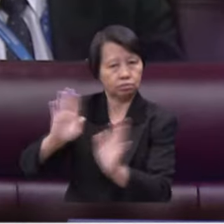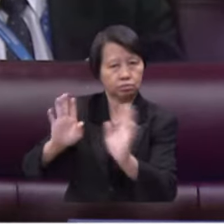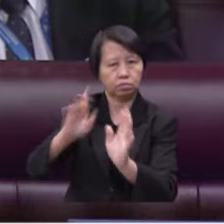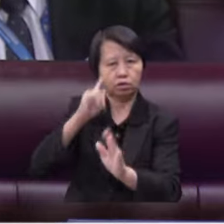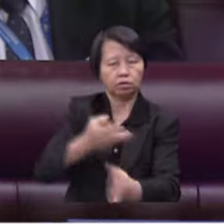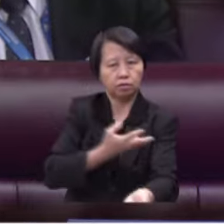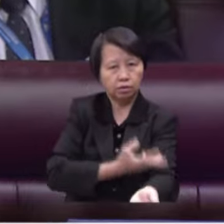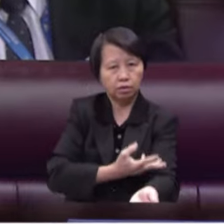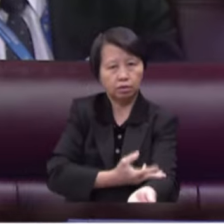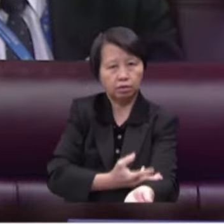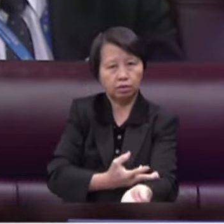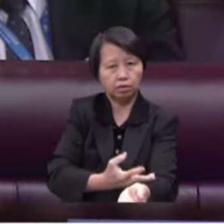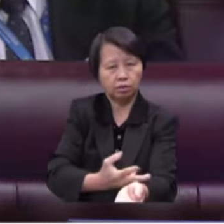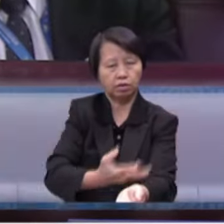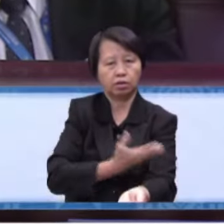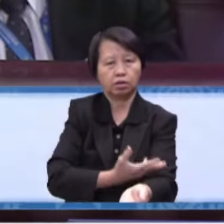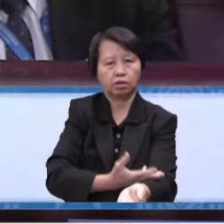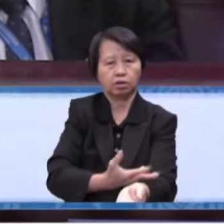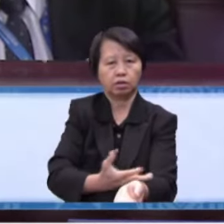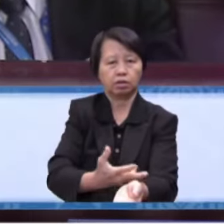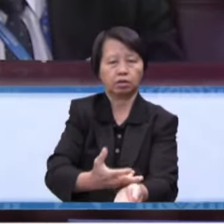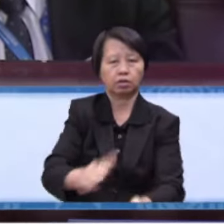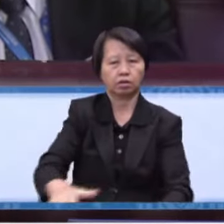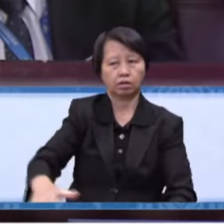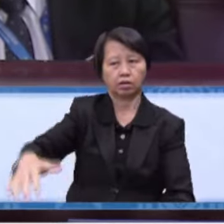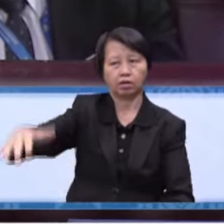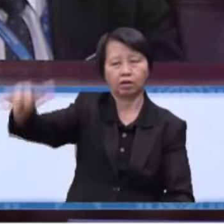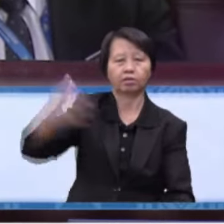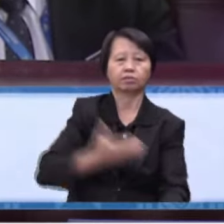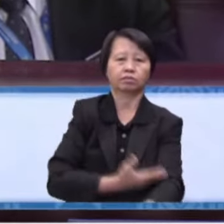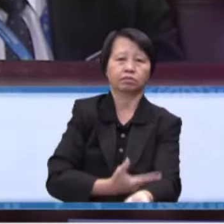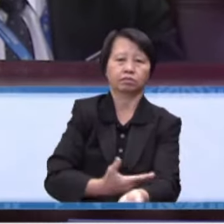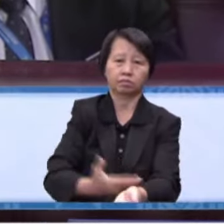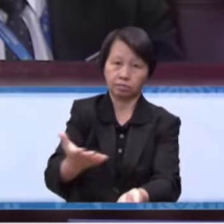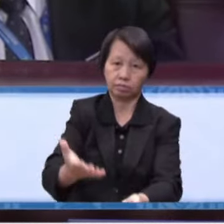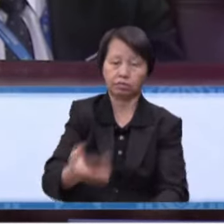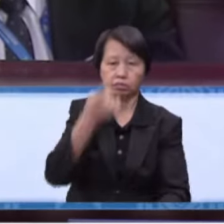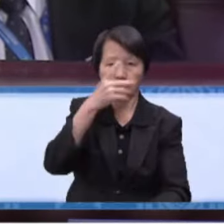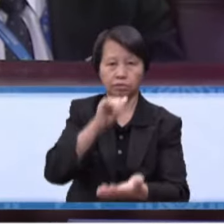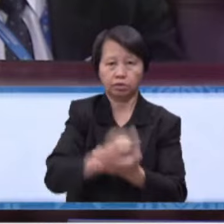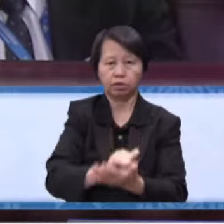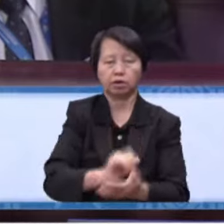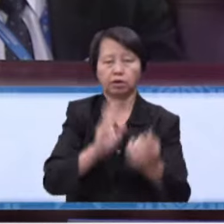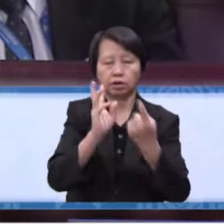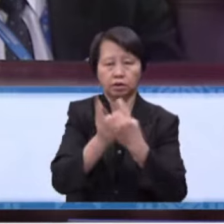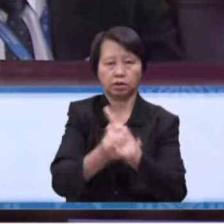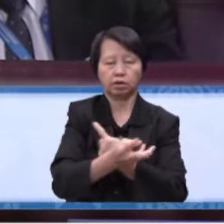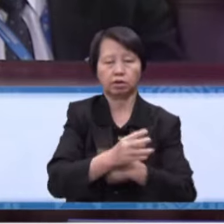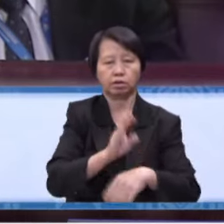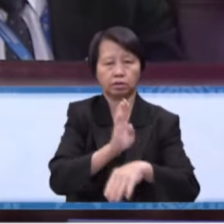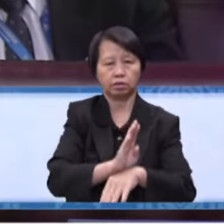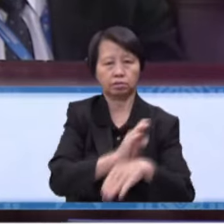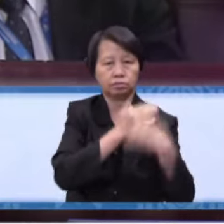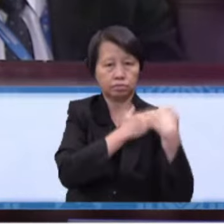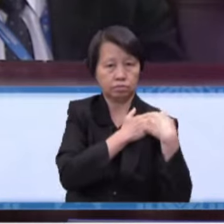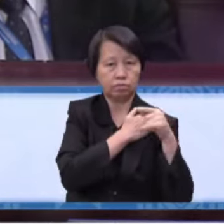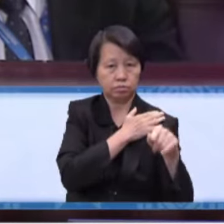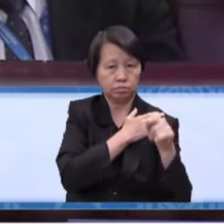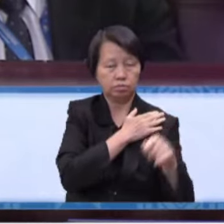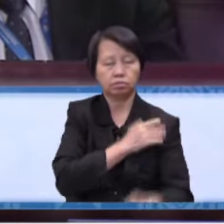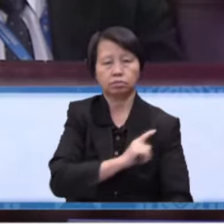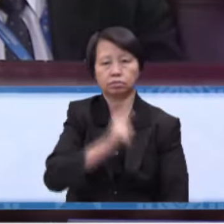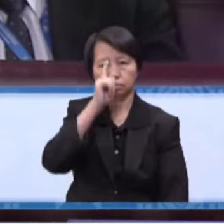dewasa untuk diwariskan kepada generasi akan datang untuk itu Kementerian perburuan negara memainkan peranan untuk